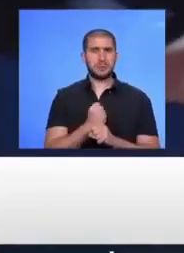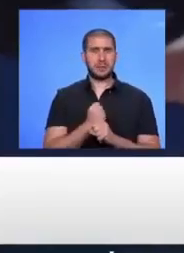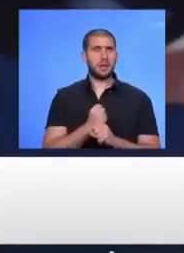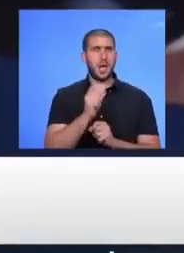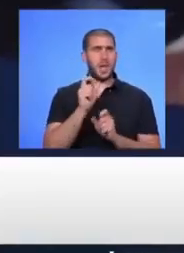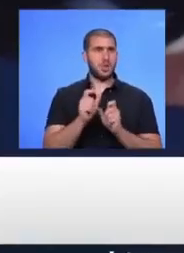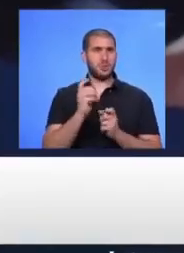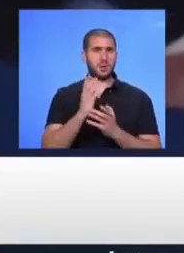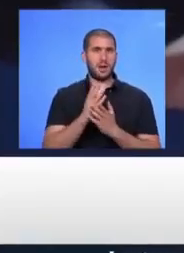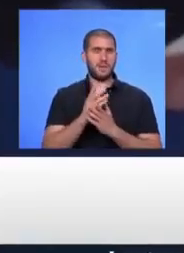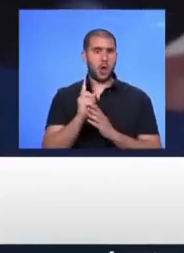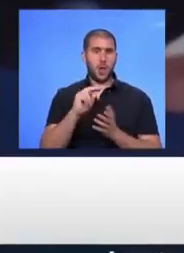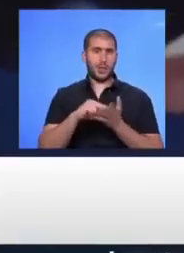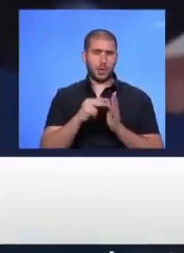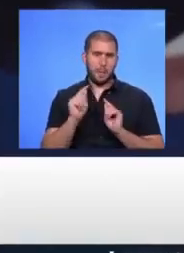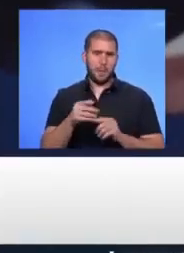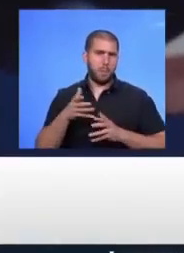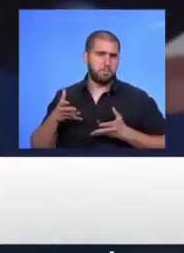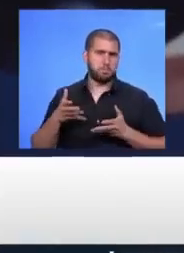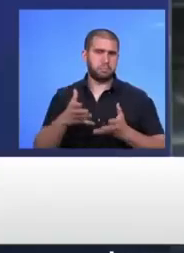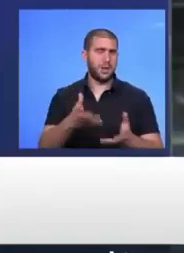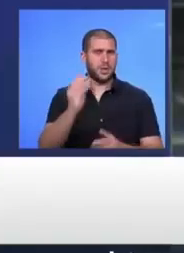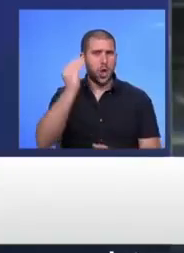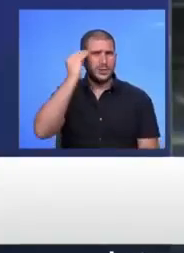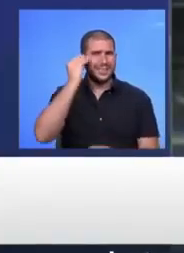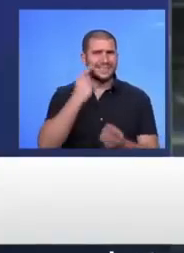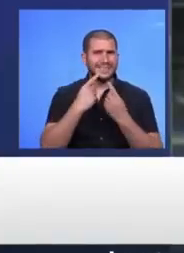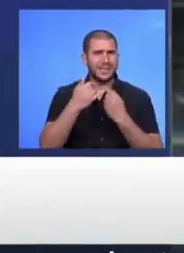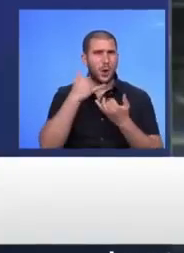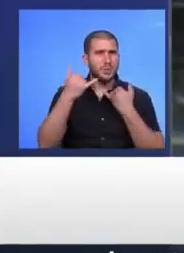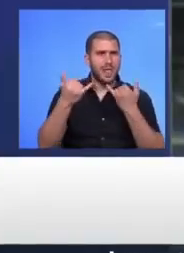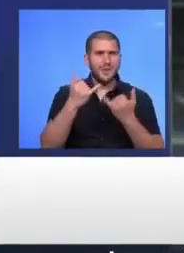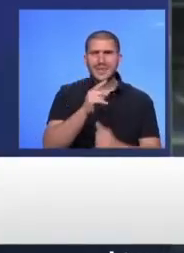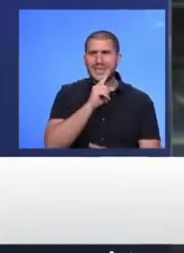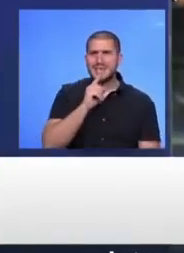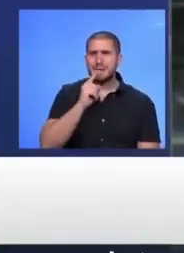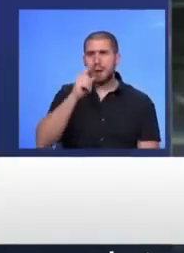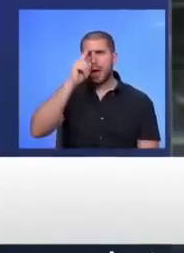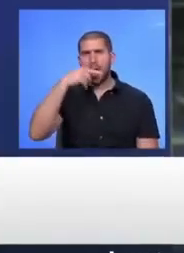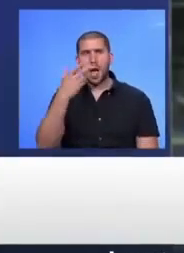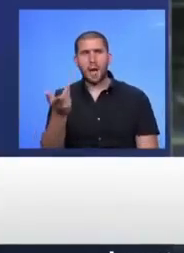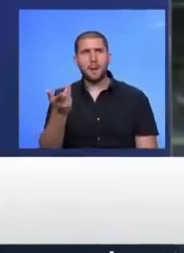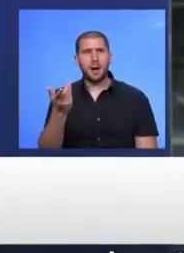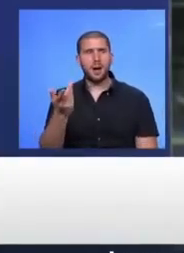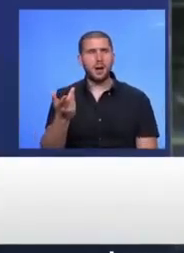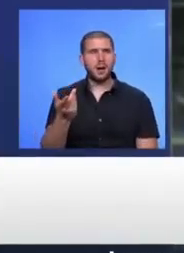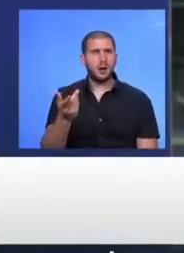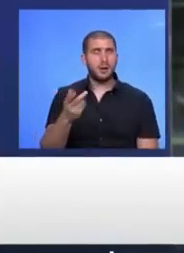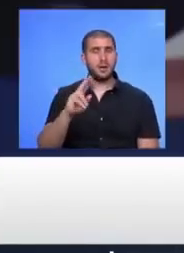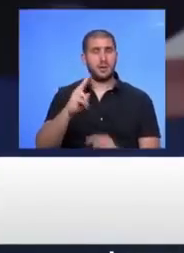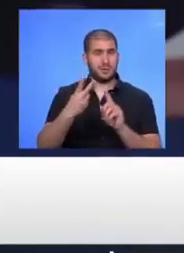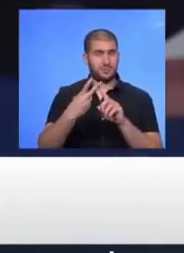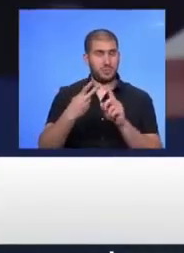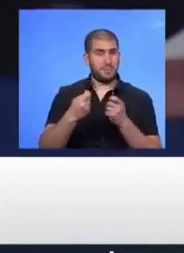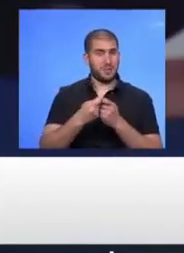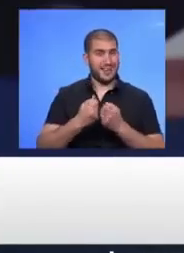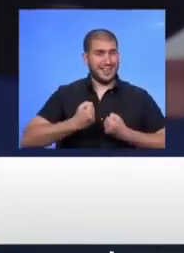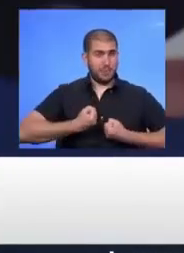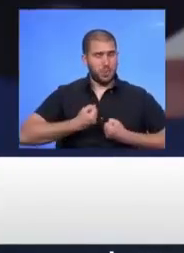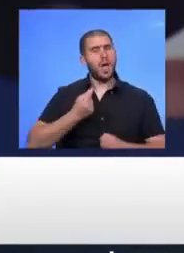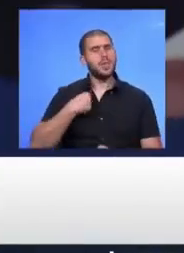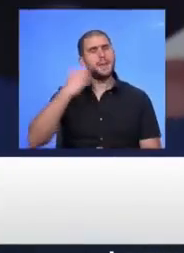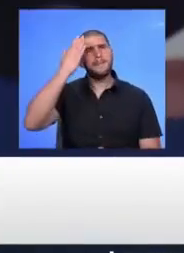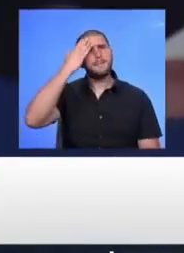שבכלל תכננו להגיע, הגיעו. לא אמת, אתה לא זוכר את השיחות טלפון לאימא, לאבא. זה דבר ראשון. דבר שני, לגבי ההתאבדות, אני